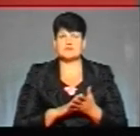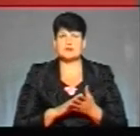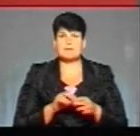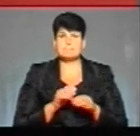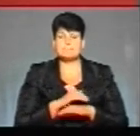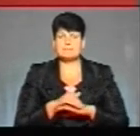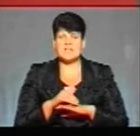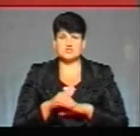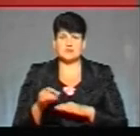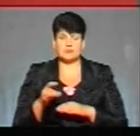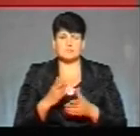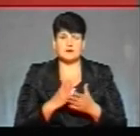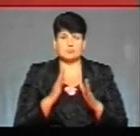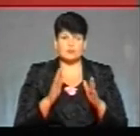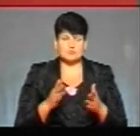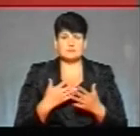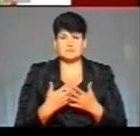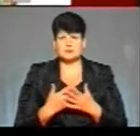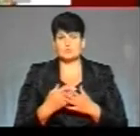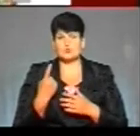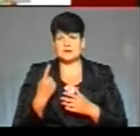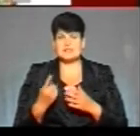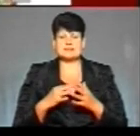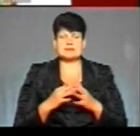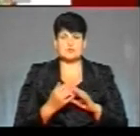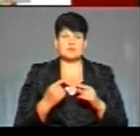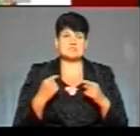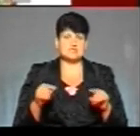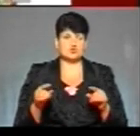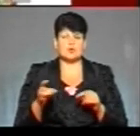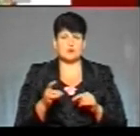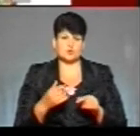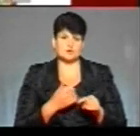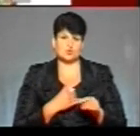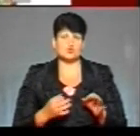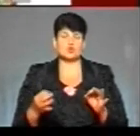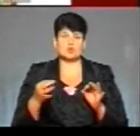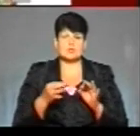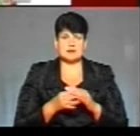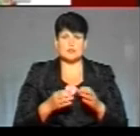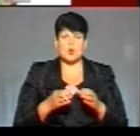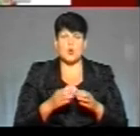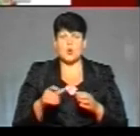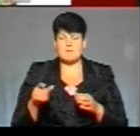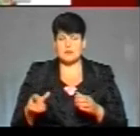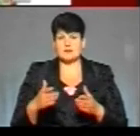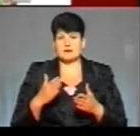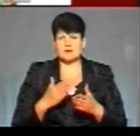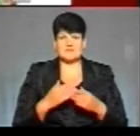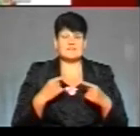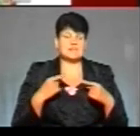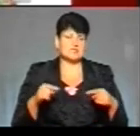вони мали проходити. І припустимо, якщо одне село з іншого району захоче доєднатися до громади, яка знаходиться в